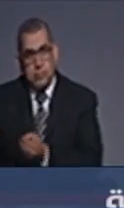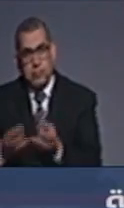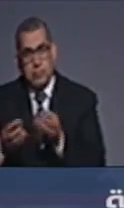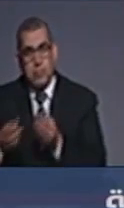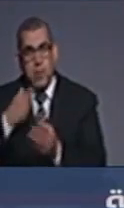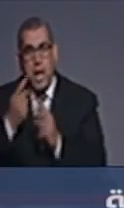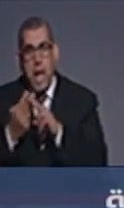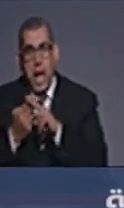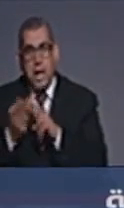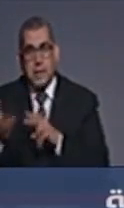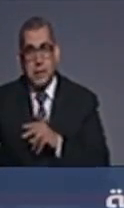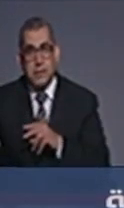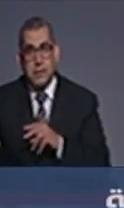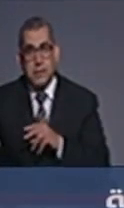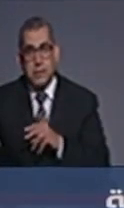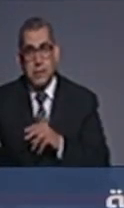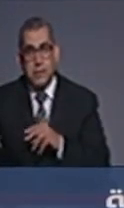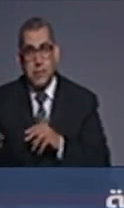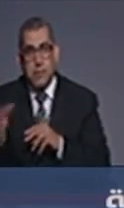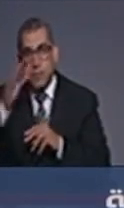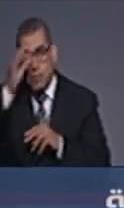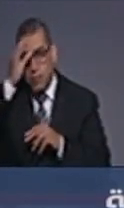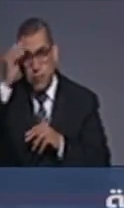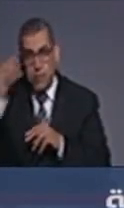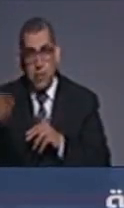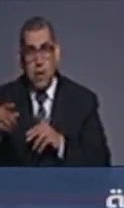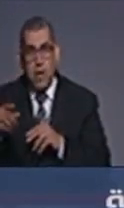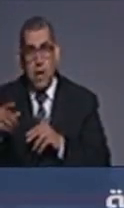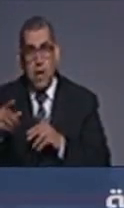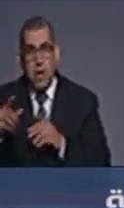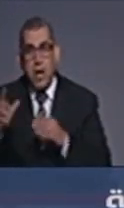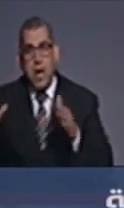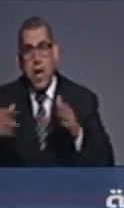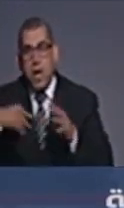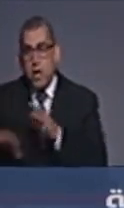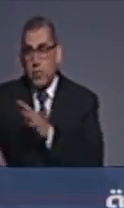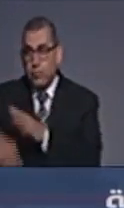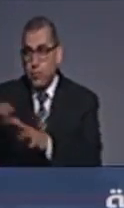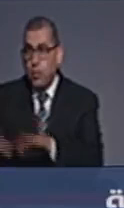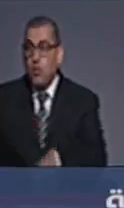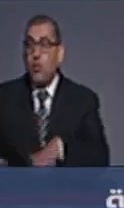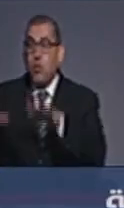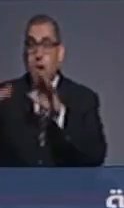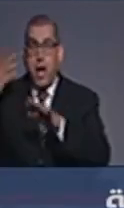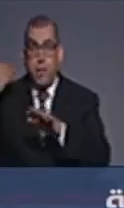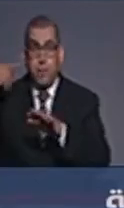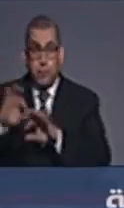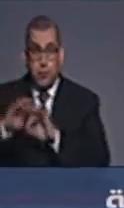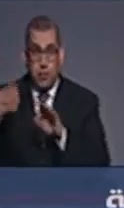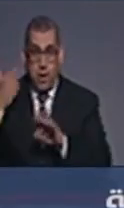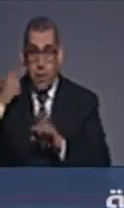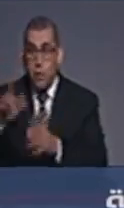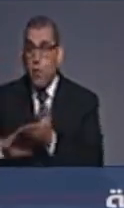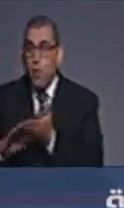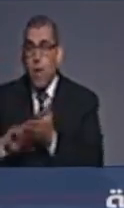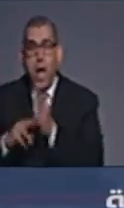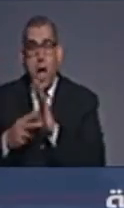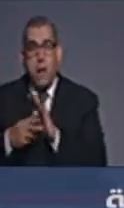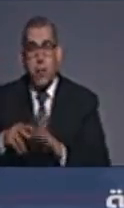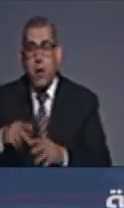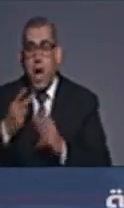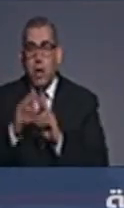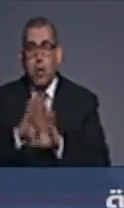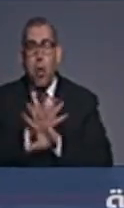الطبيعي. يعني لو ما كانش الانتاج بتاعنا ده كان موجود دلوقتي كنا احنا هنبقى يعني في ازمه كبيره